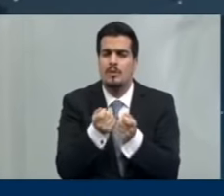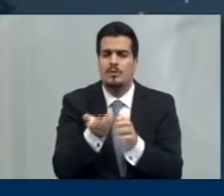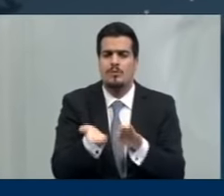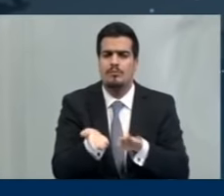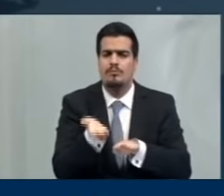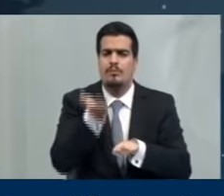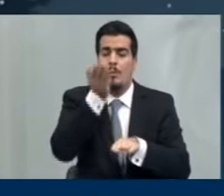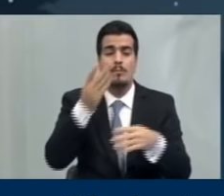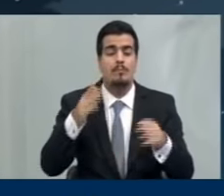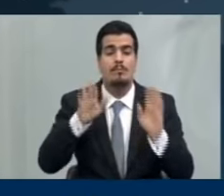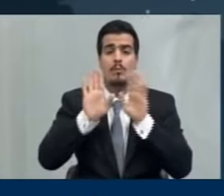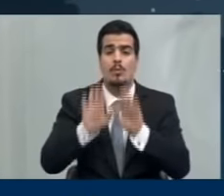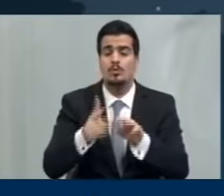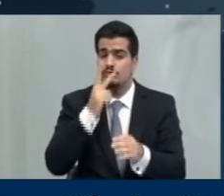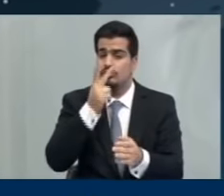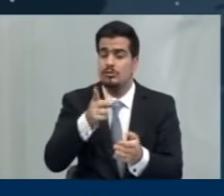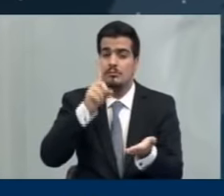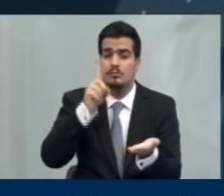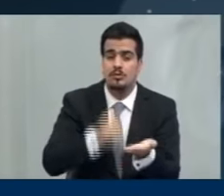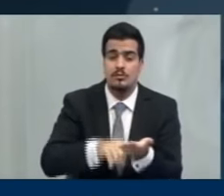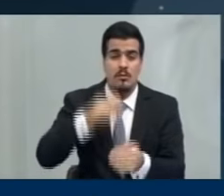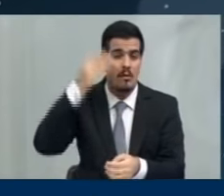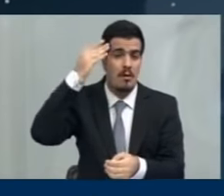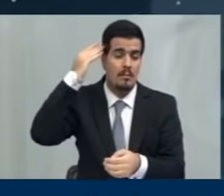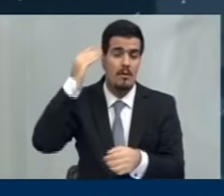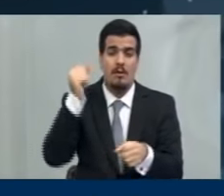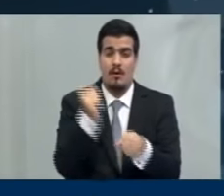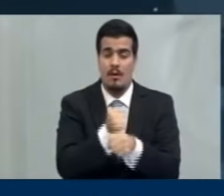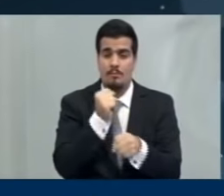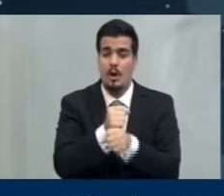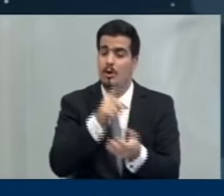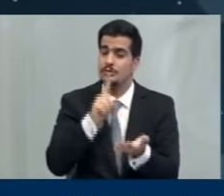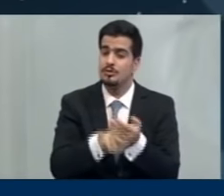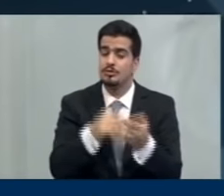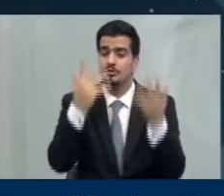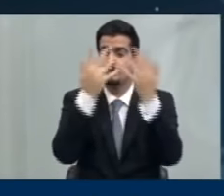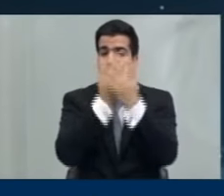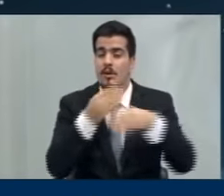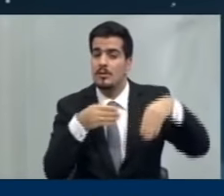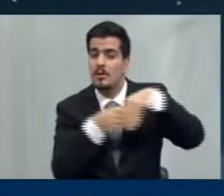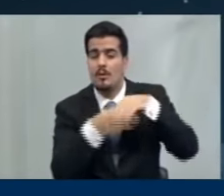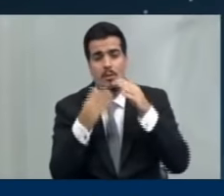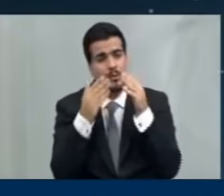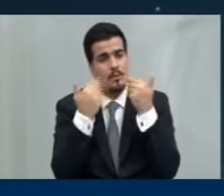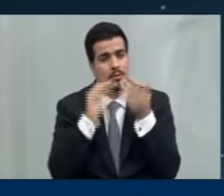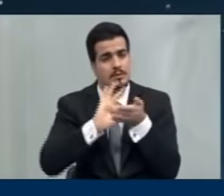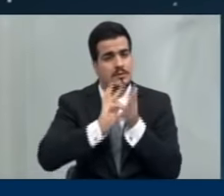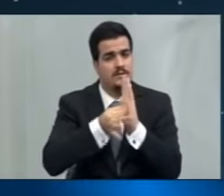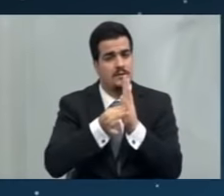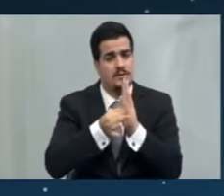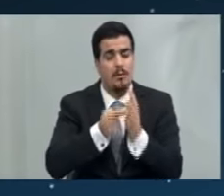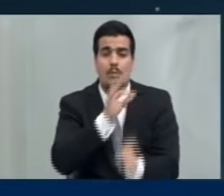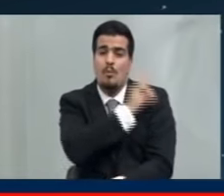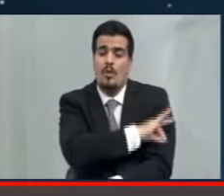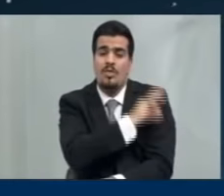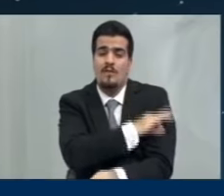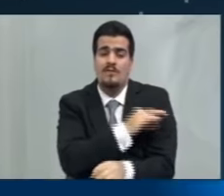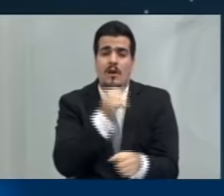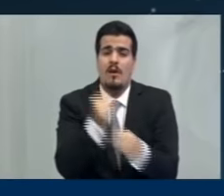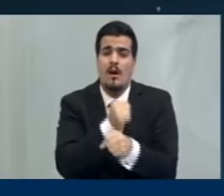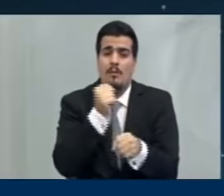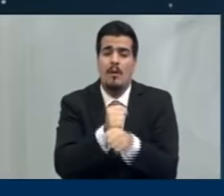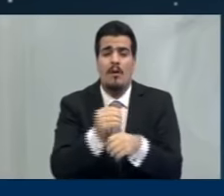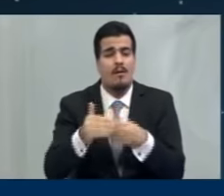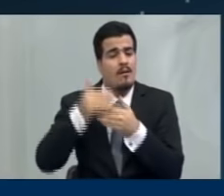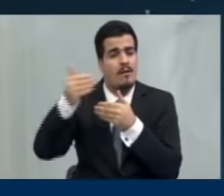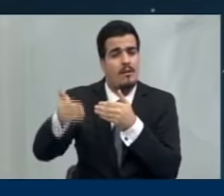إلى عدم وجود رؤية وخبرة في أداء المهام المناطة بالشركة ولا سيما موظفو الخدمة الخارجية.